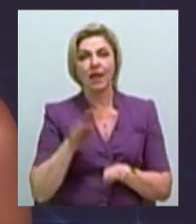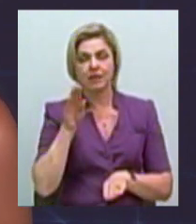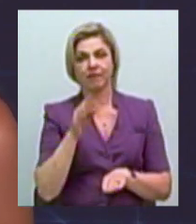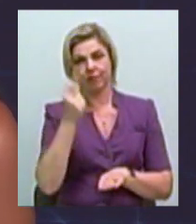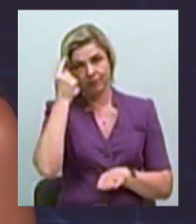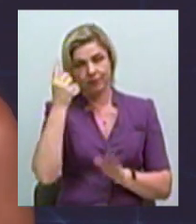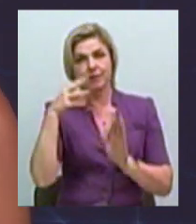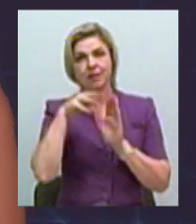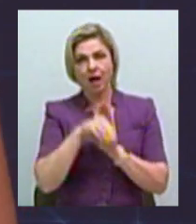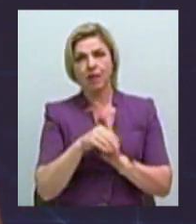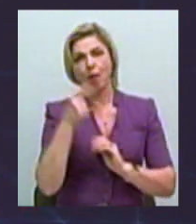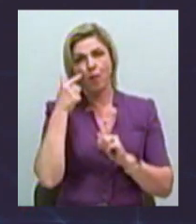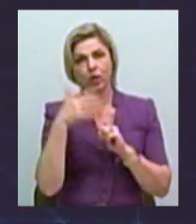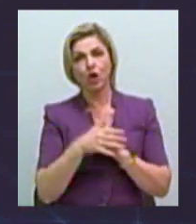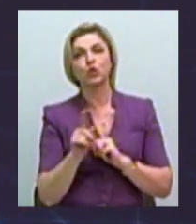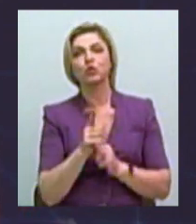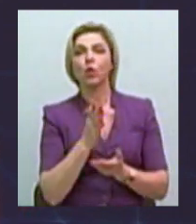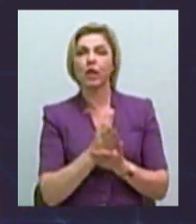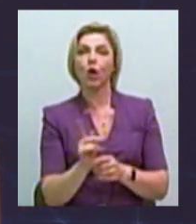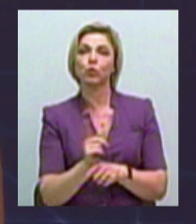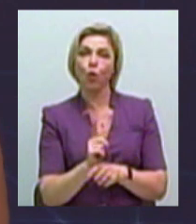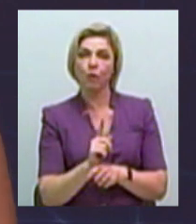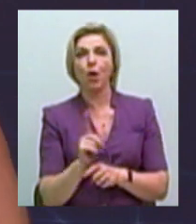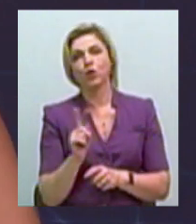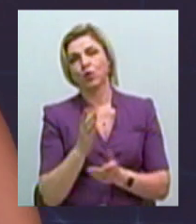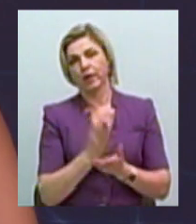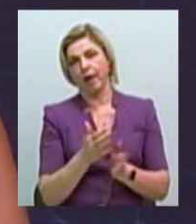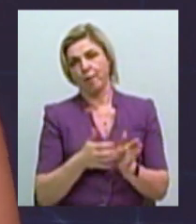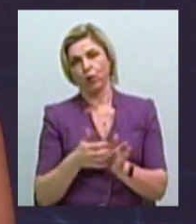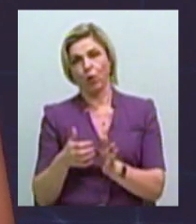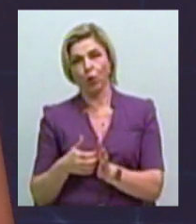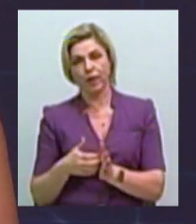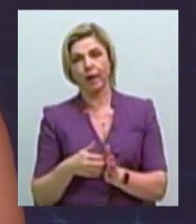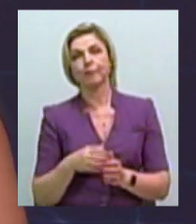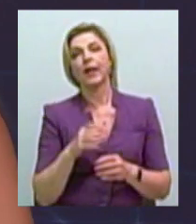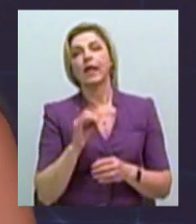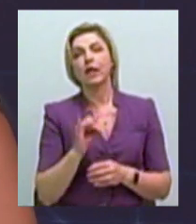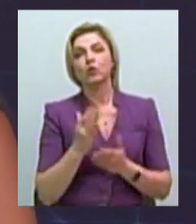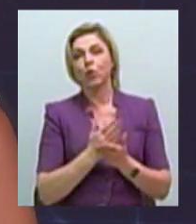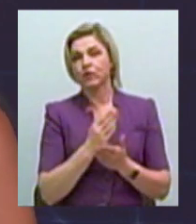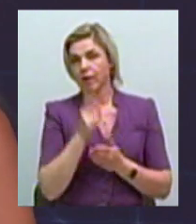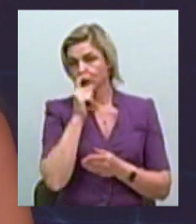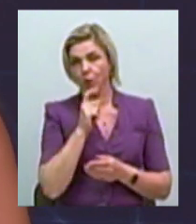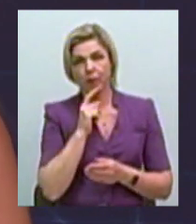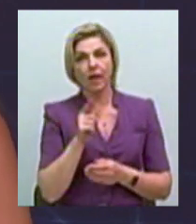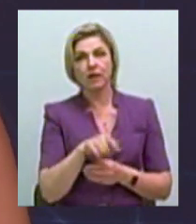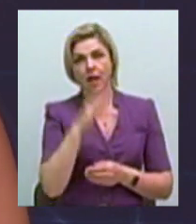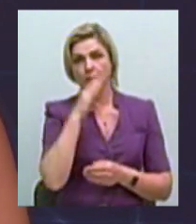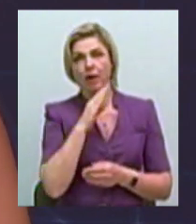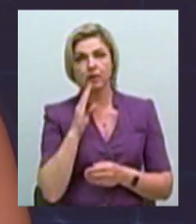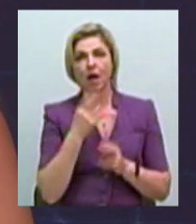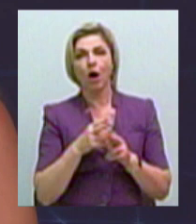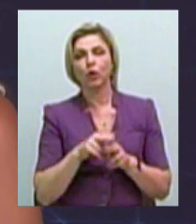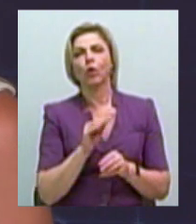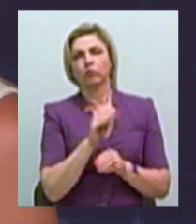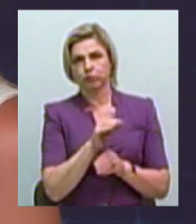закладається поняття, що є норма, а що є патологія. Тому зовсім незрозуміла позиція тих батьків, які засуджують своїх